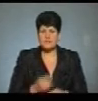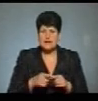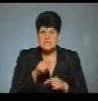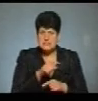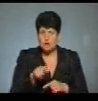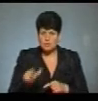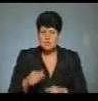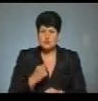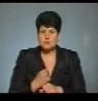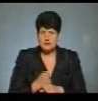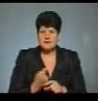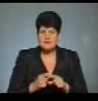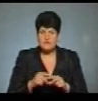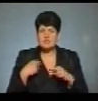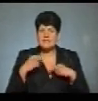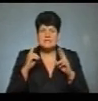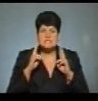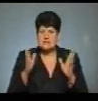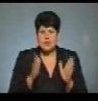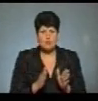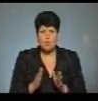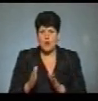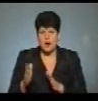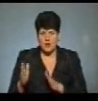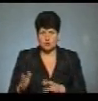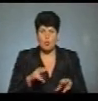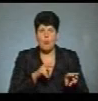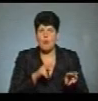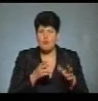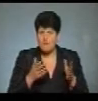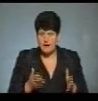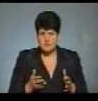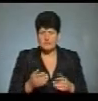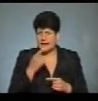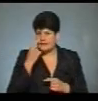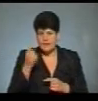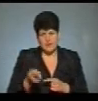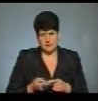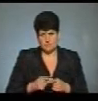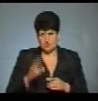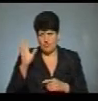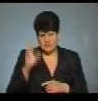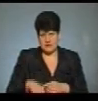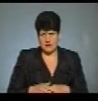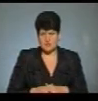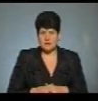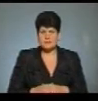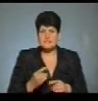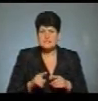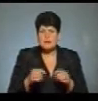вчинили, вони не знають порядку полювання. От вони далекі від цього взагалі. Це